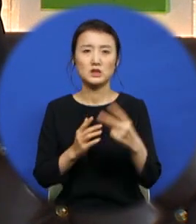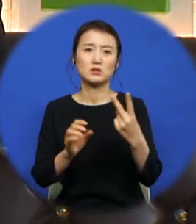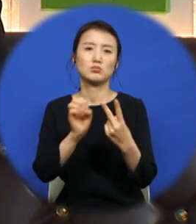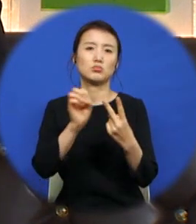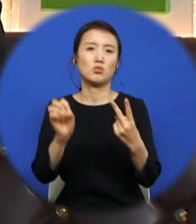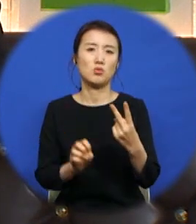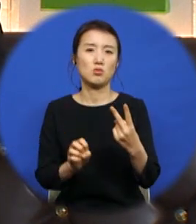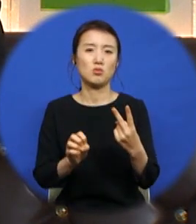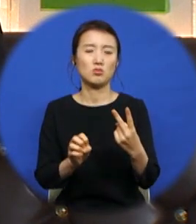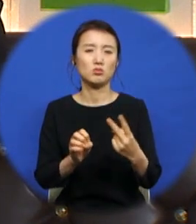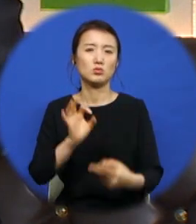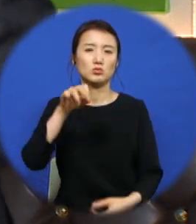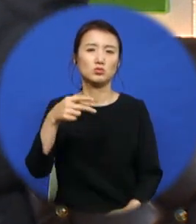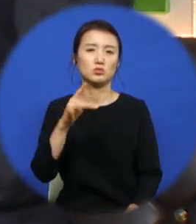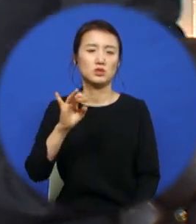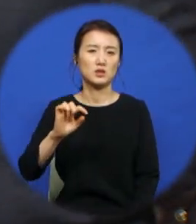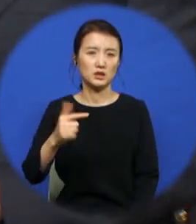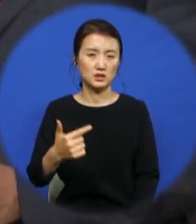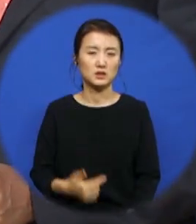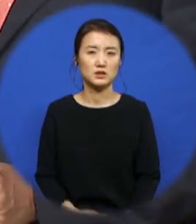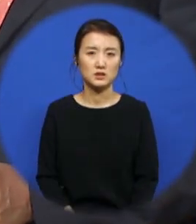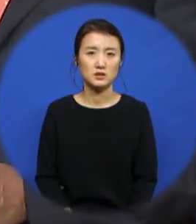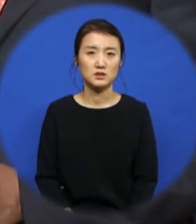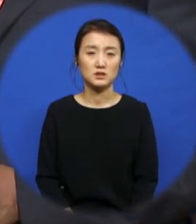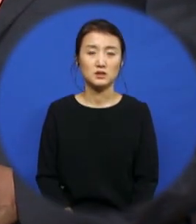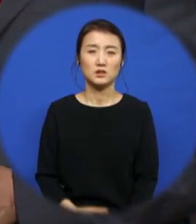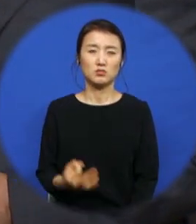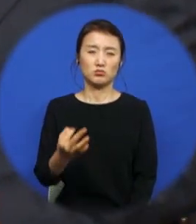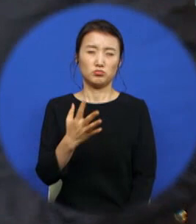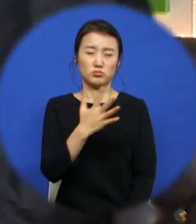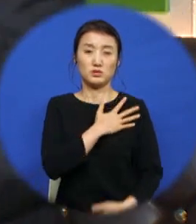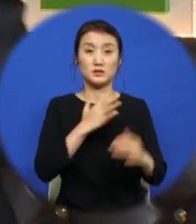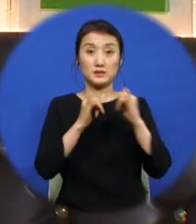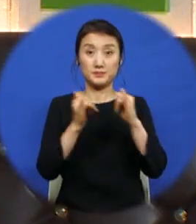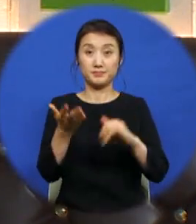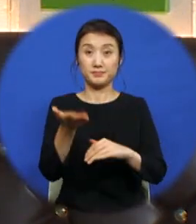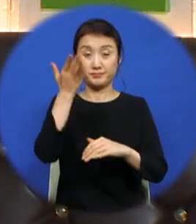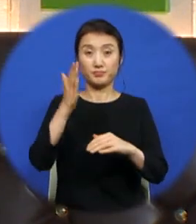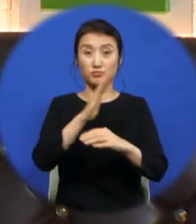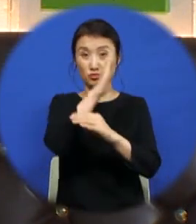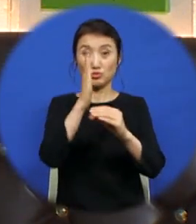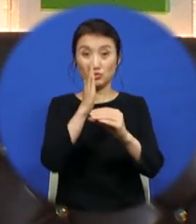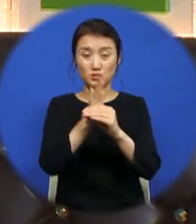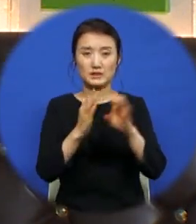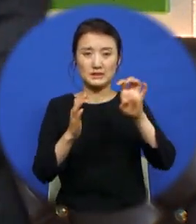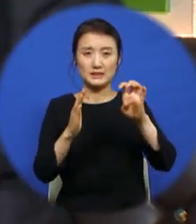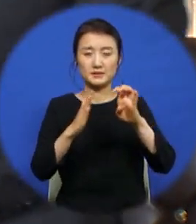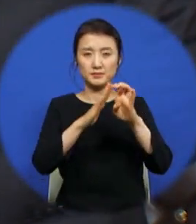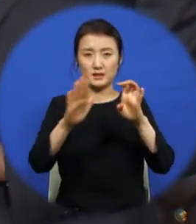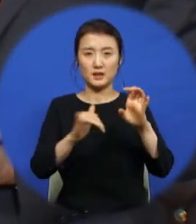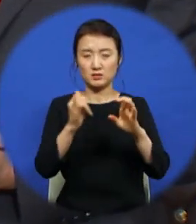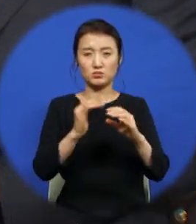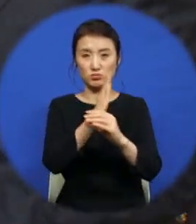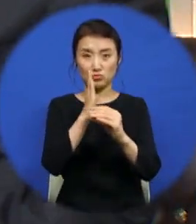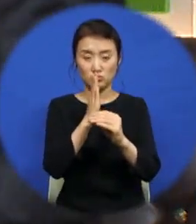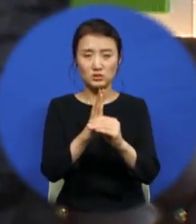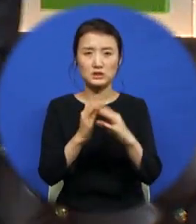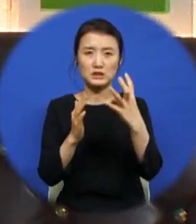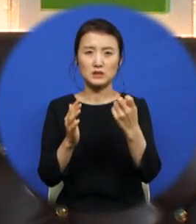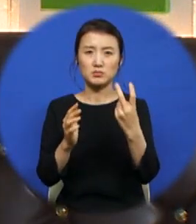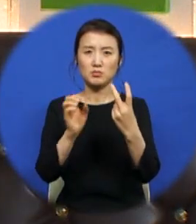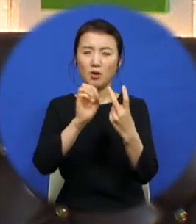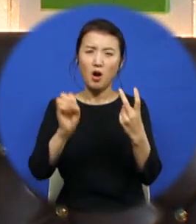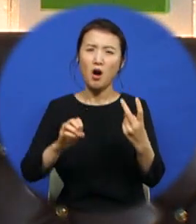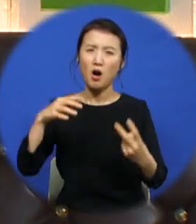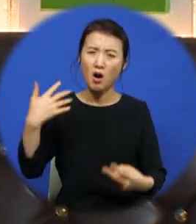가족 이름 400 가족 중에 24% 입니다 최상이 40 가족 중에 42% 입니다 가장